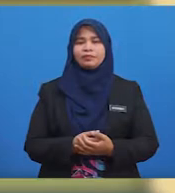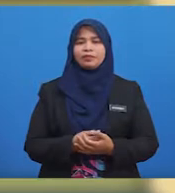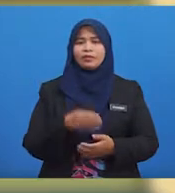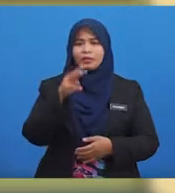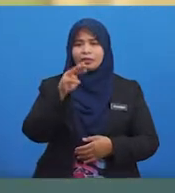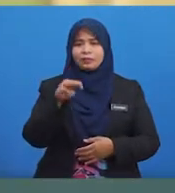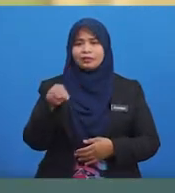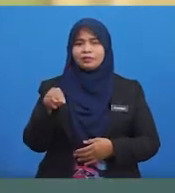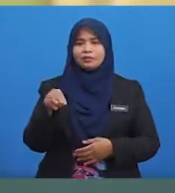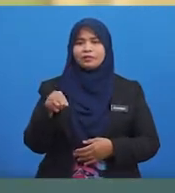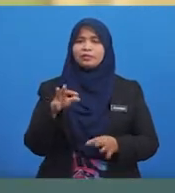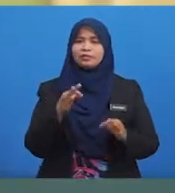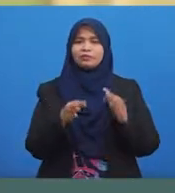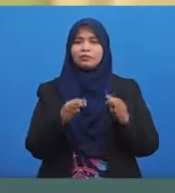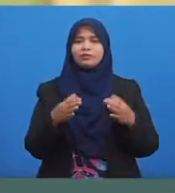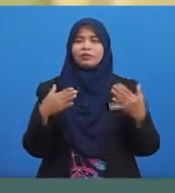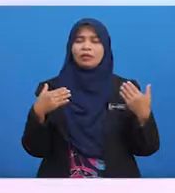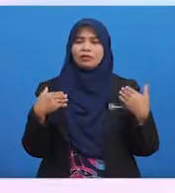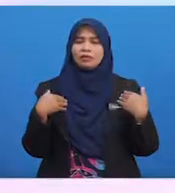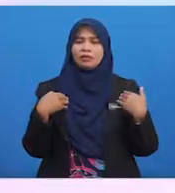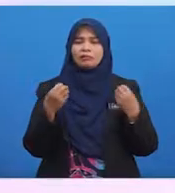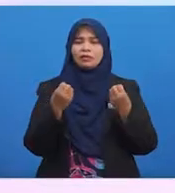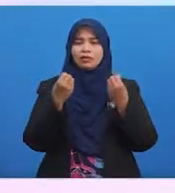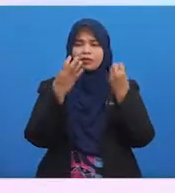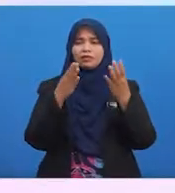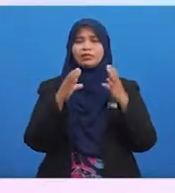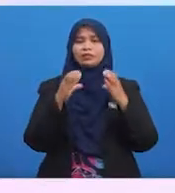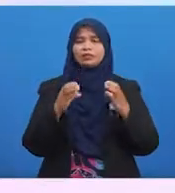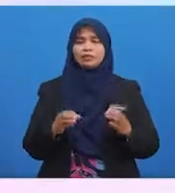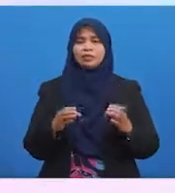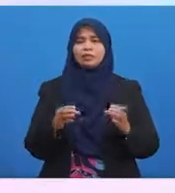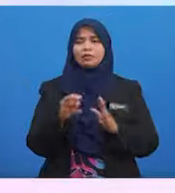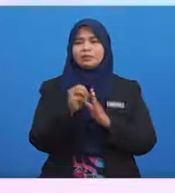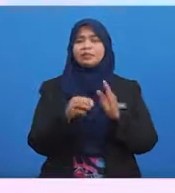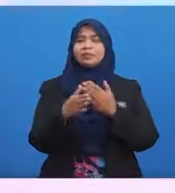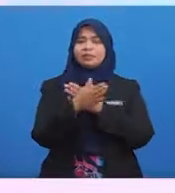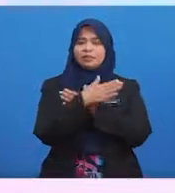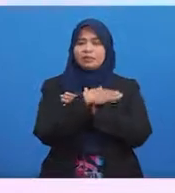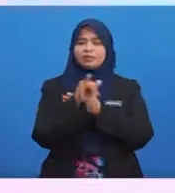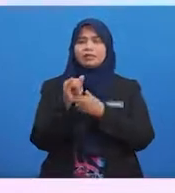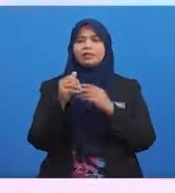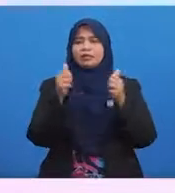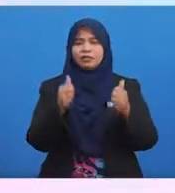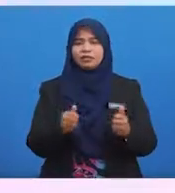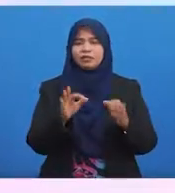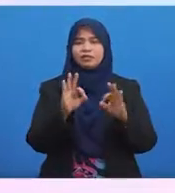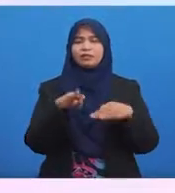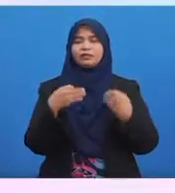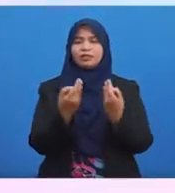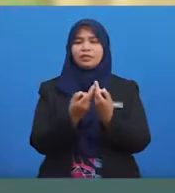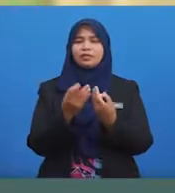murid-murid walaupun terdapat banyak Charles menyayangi ahli keluarga kita hanya